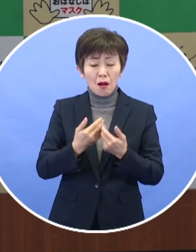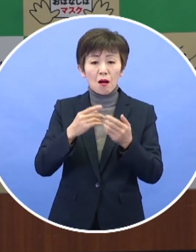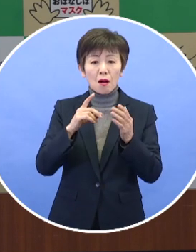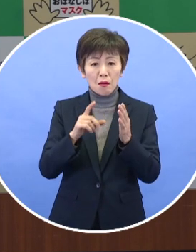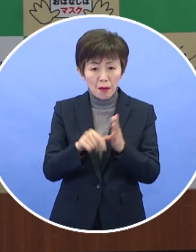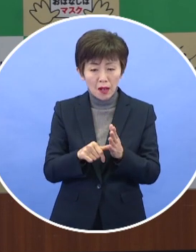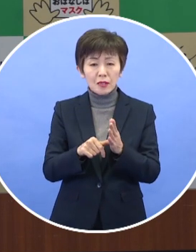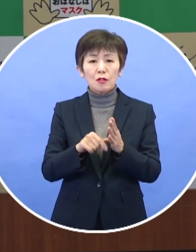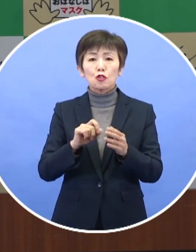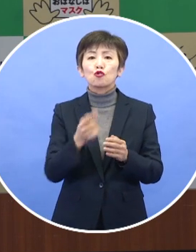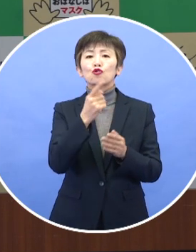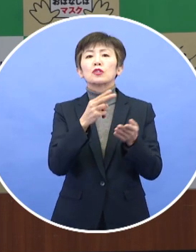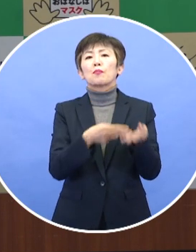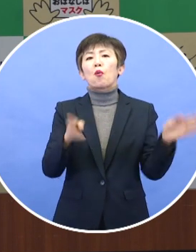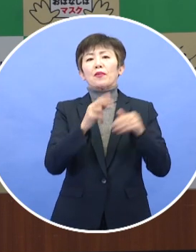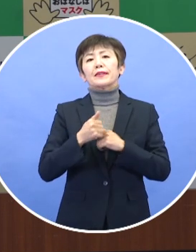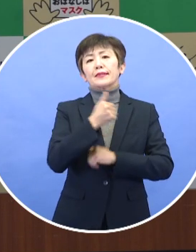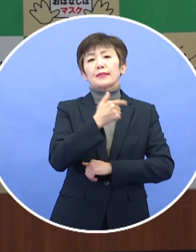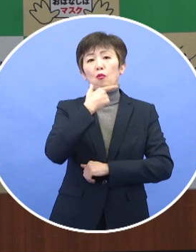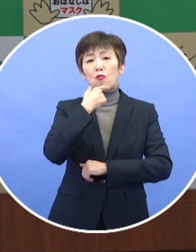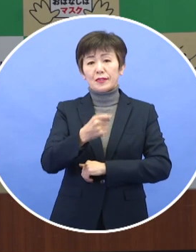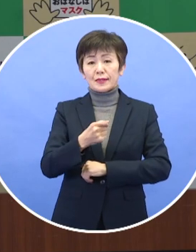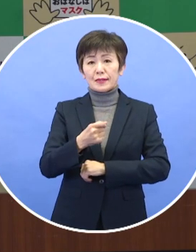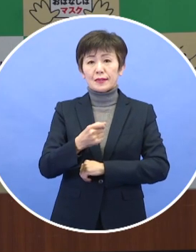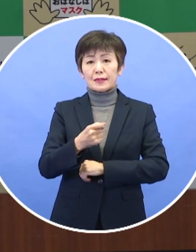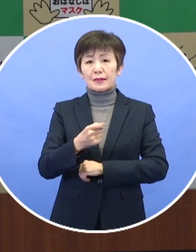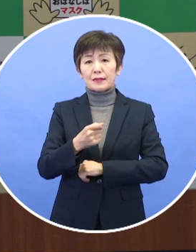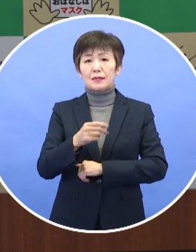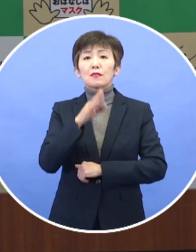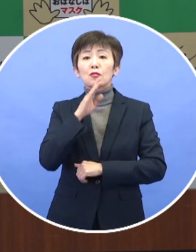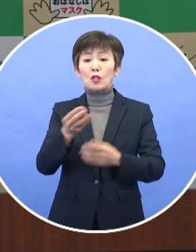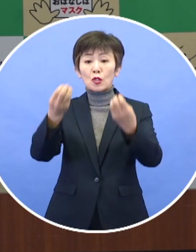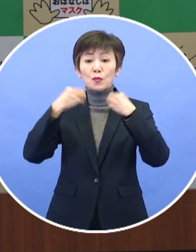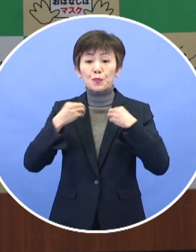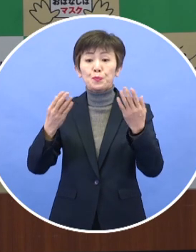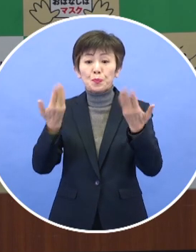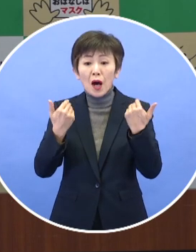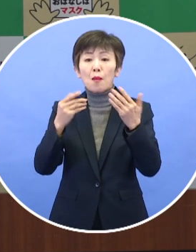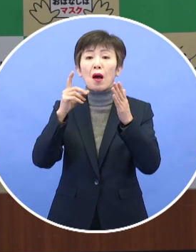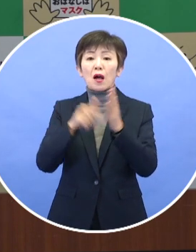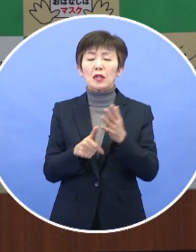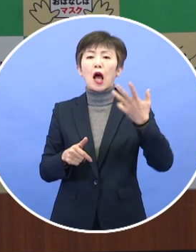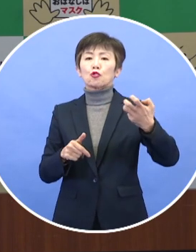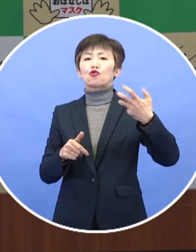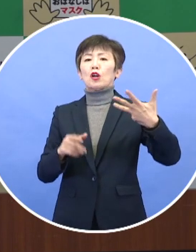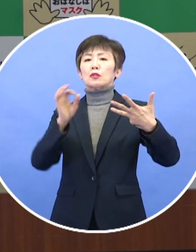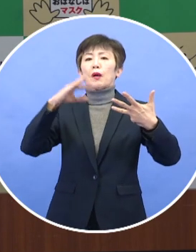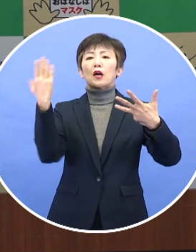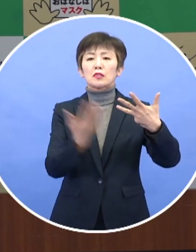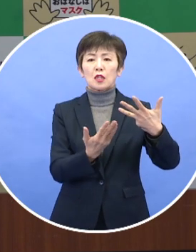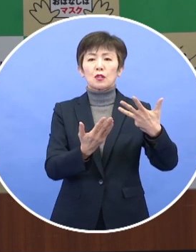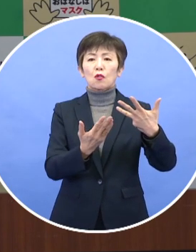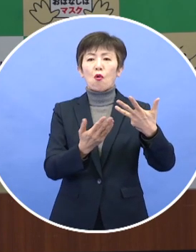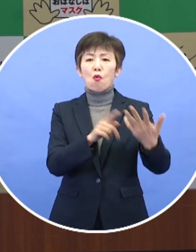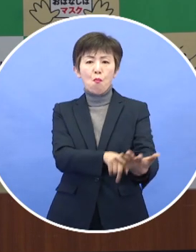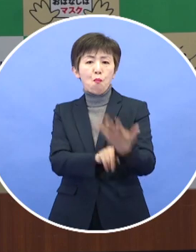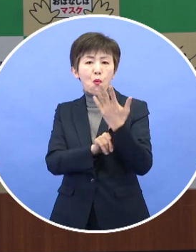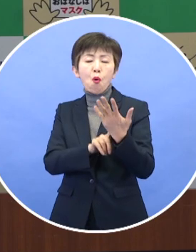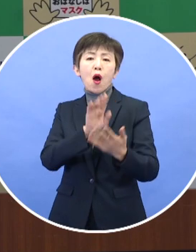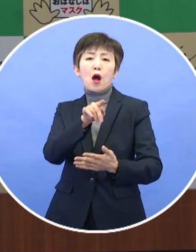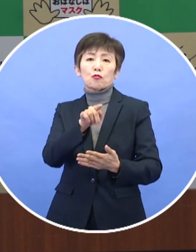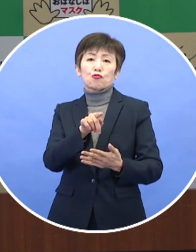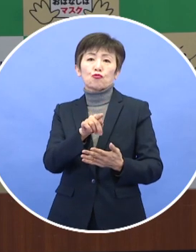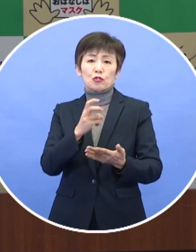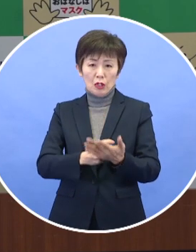していただく。先ほど申し上げましたが、もう 88% 発症するわけですので、まあ、そういう意味では具合が悪かったらすぐ病院、まあ、これが一番です